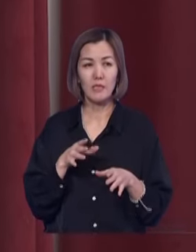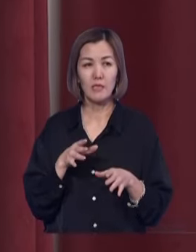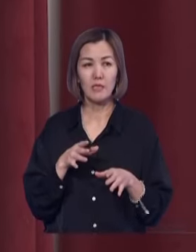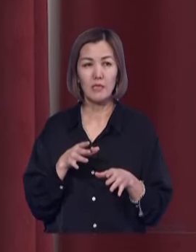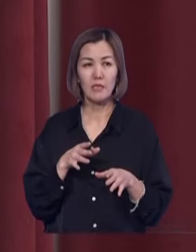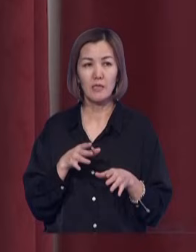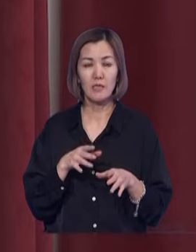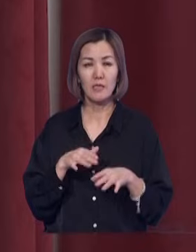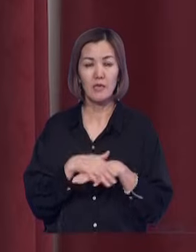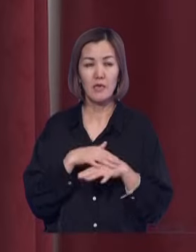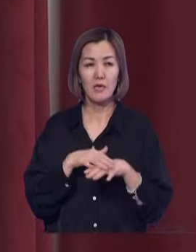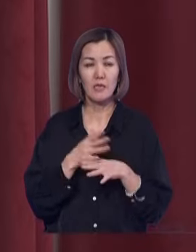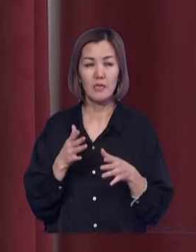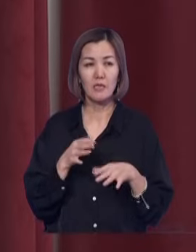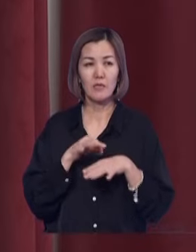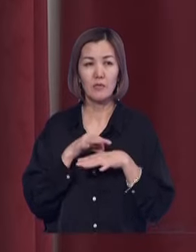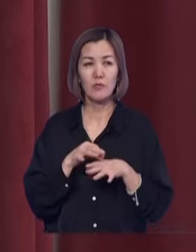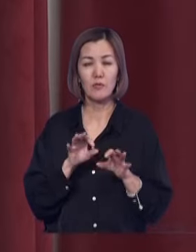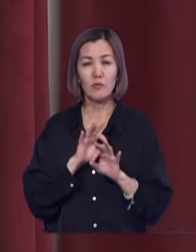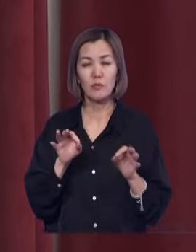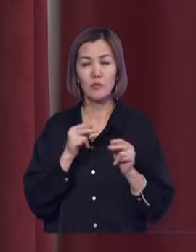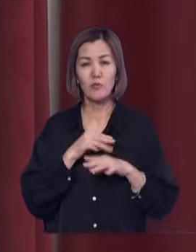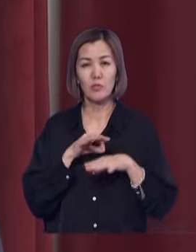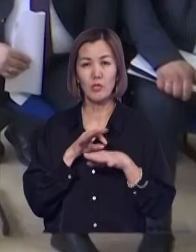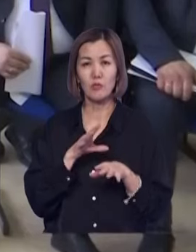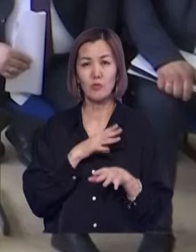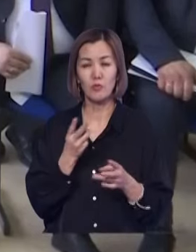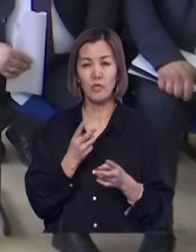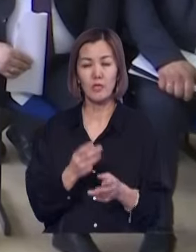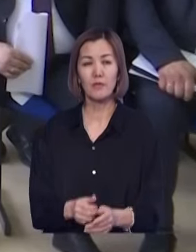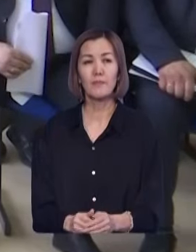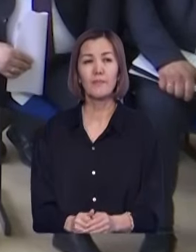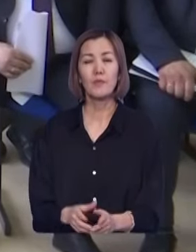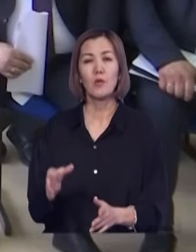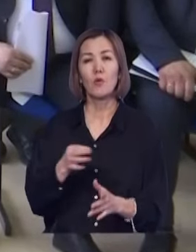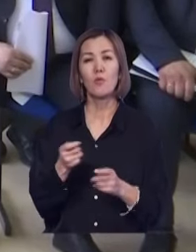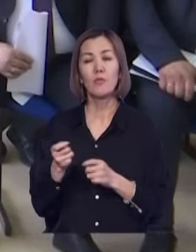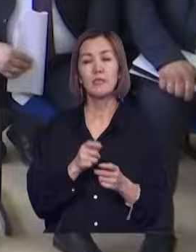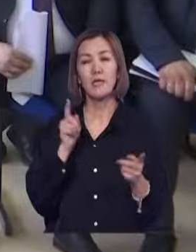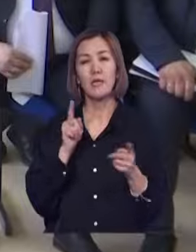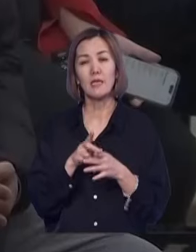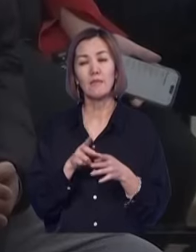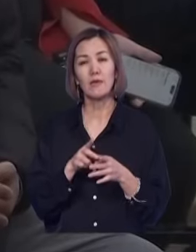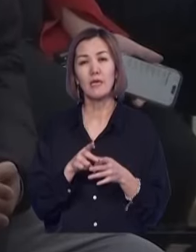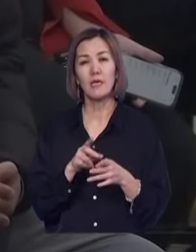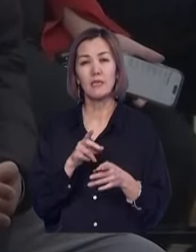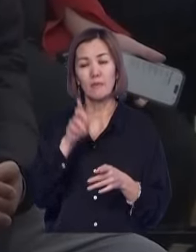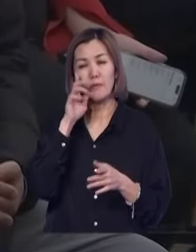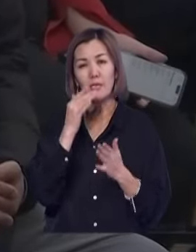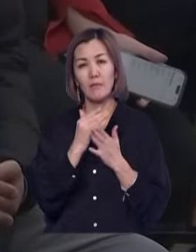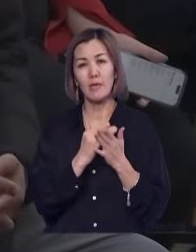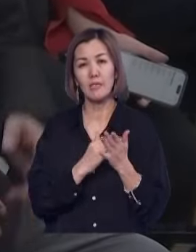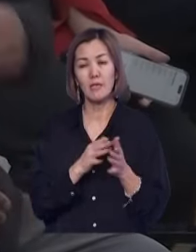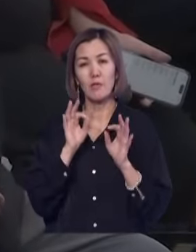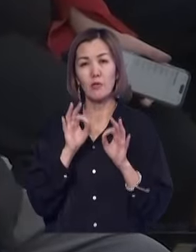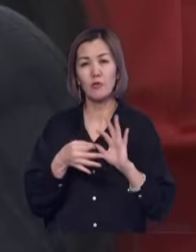мына халықтың жеткізгенде соны түсіндіру жұмыстарын жүргіземіз деп. Облыс әкімі кездесуде аудан шаруаларына мемлекеттік бағдарламаларды